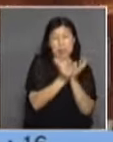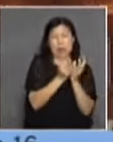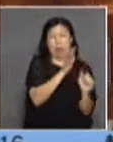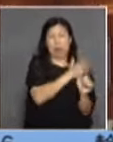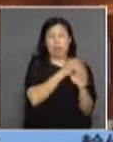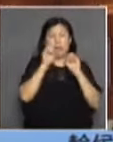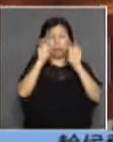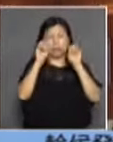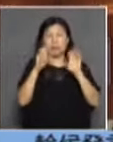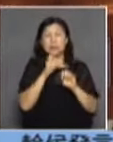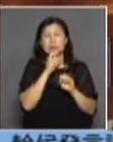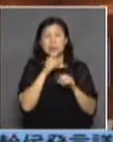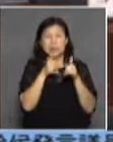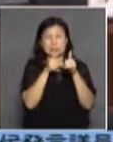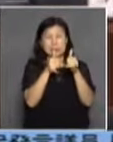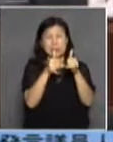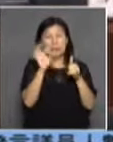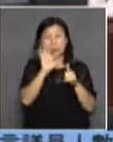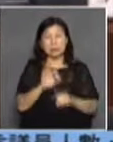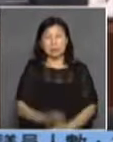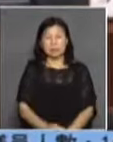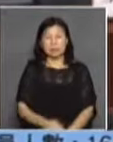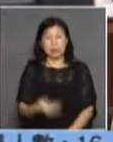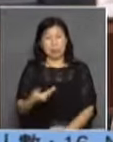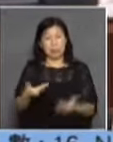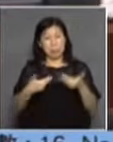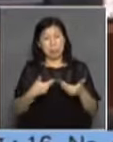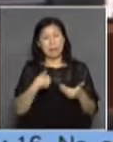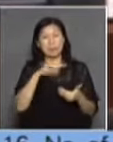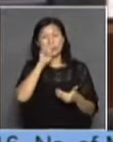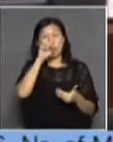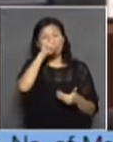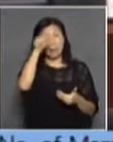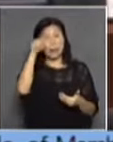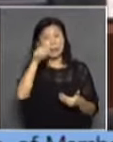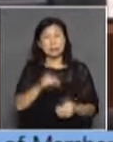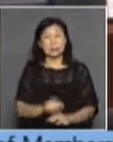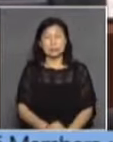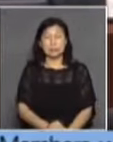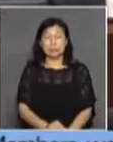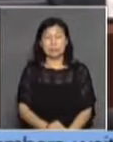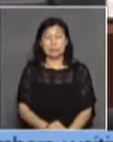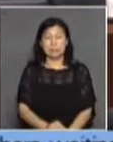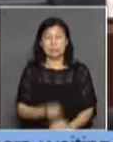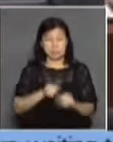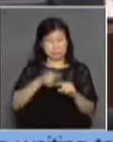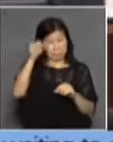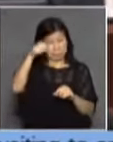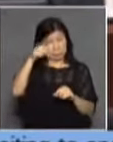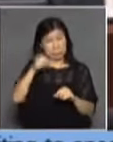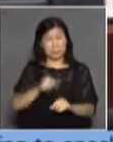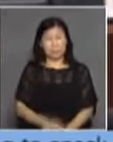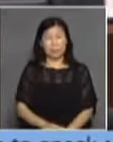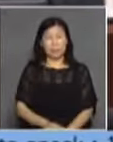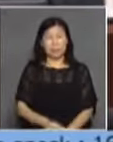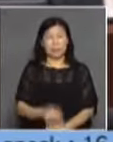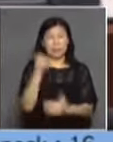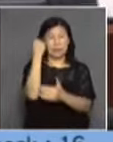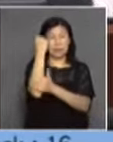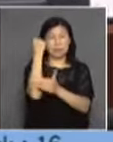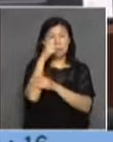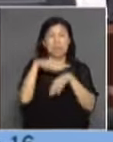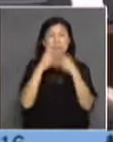盡。 我唔會跟進問題，所以呢你俾我講埋佢。 請你提出你嘅問題。 咁所以因此呢就係、是即係嗱，你睇反對派呢就借